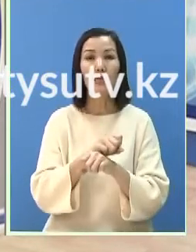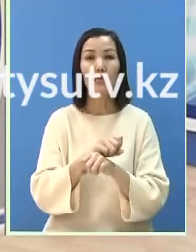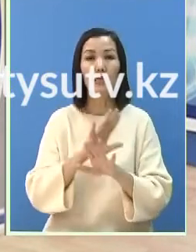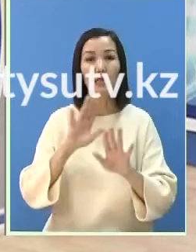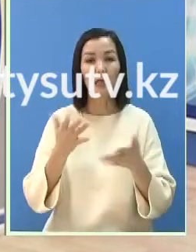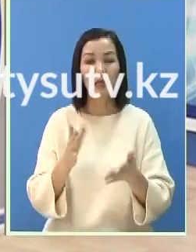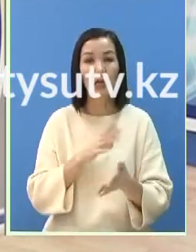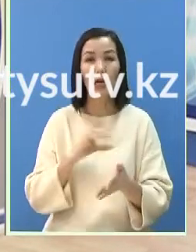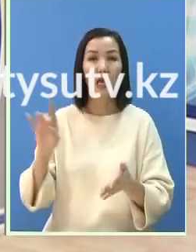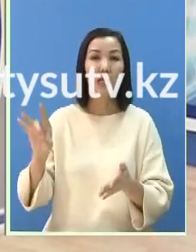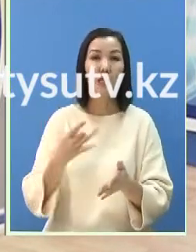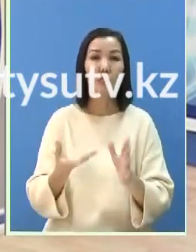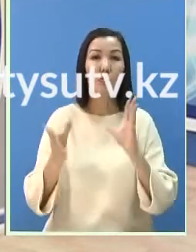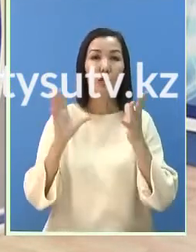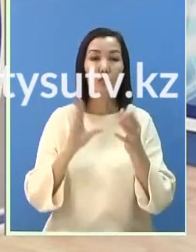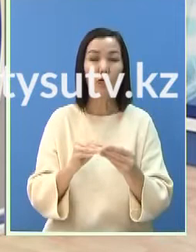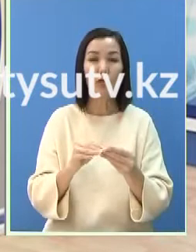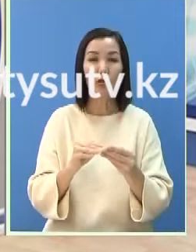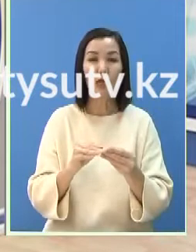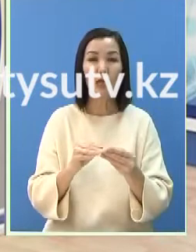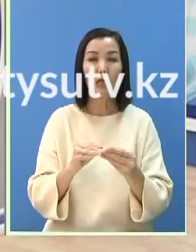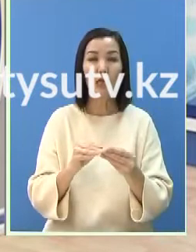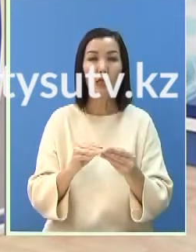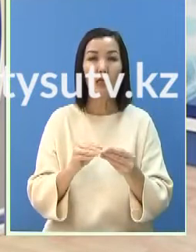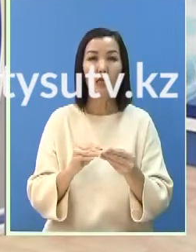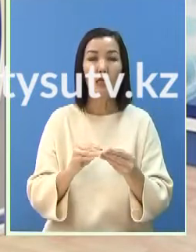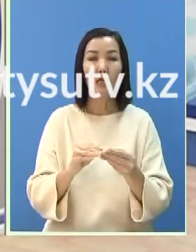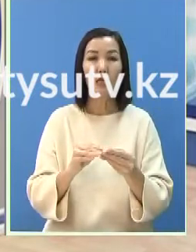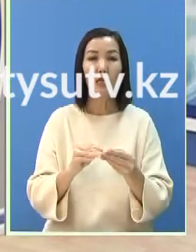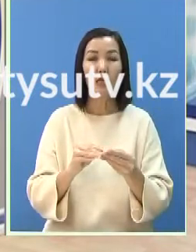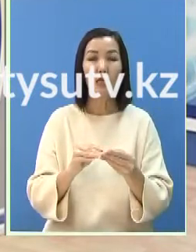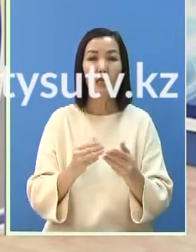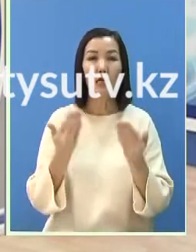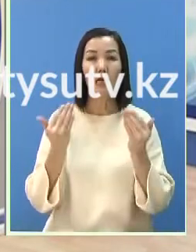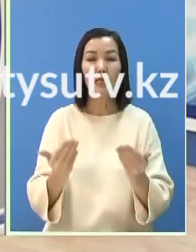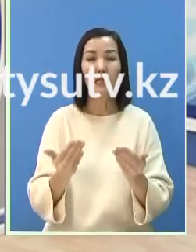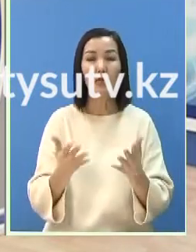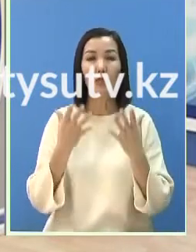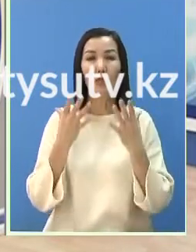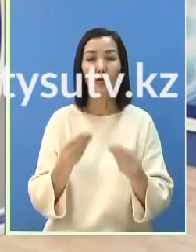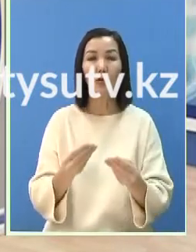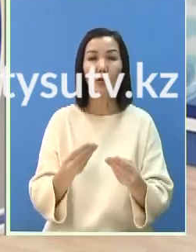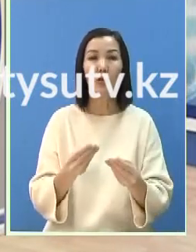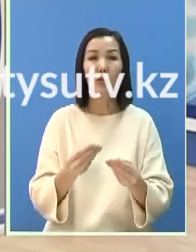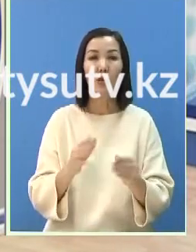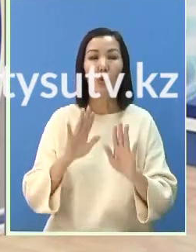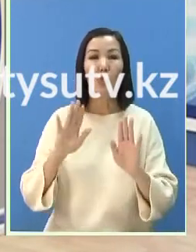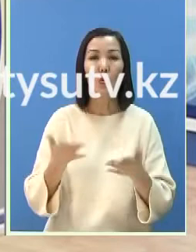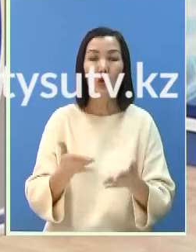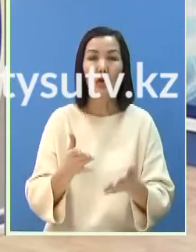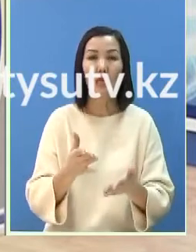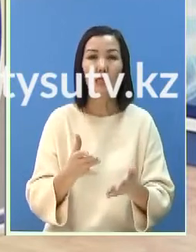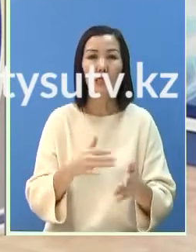республика бойынша қаңтардағы қасірет дейміз ба, қазір мынау қаңтар оқиғасы